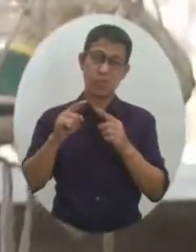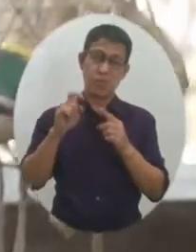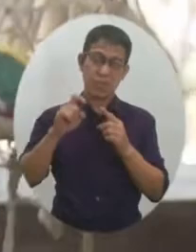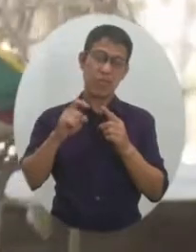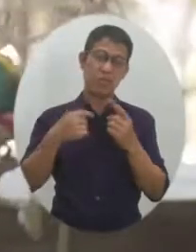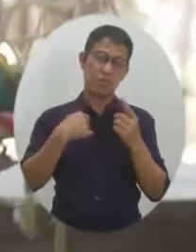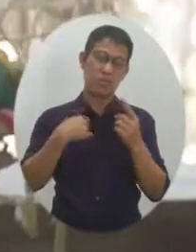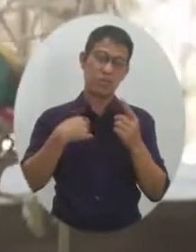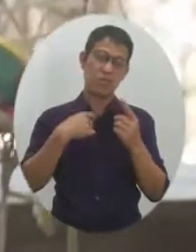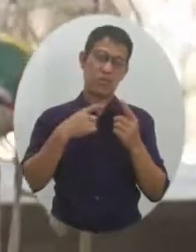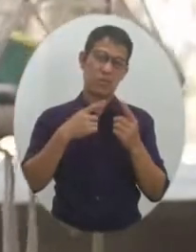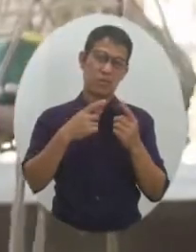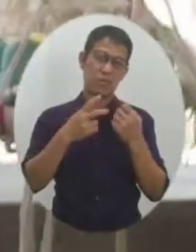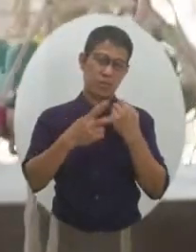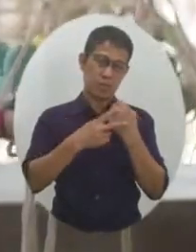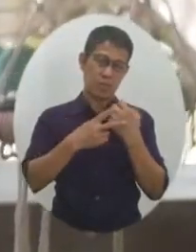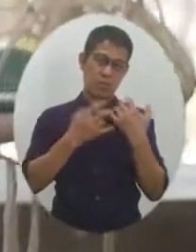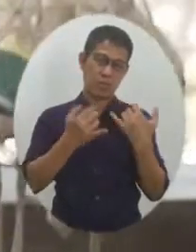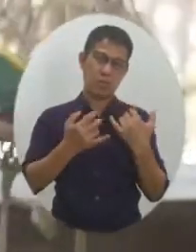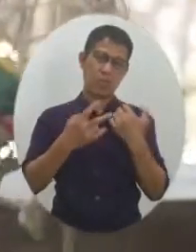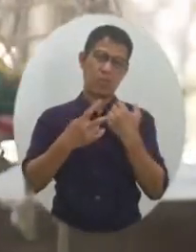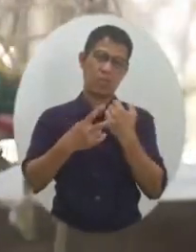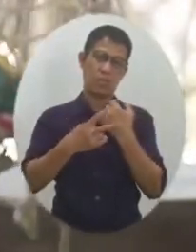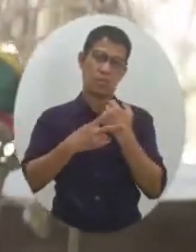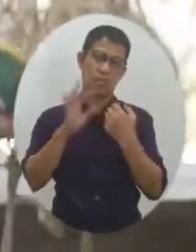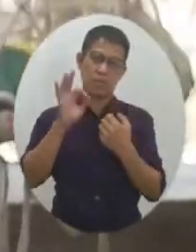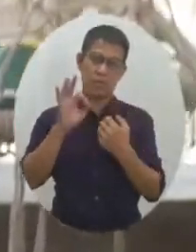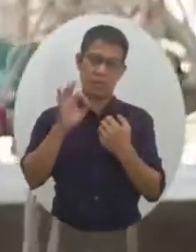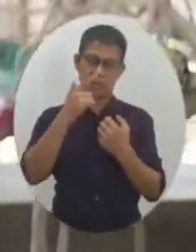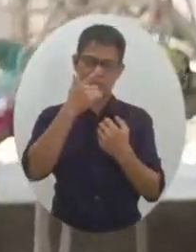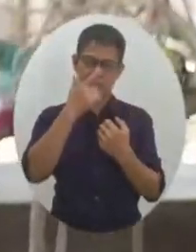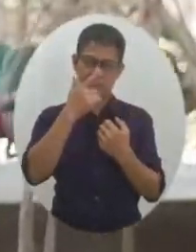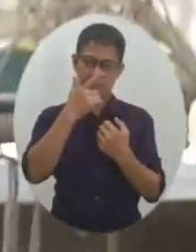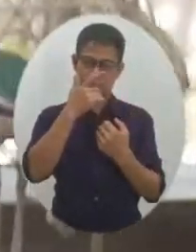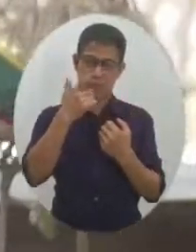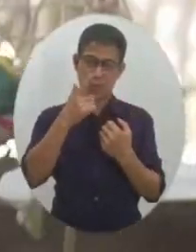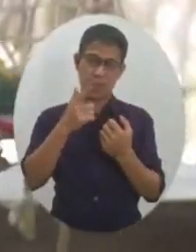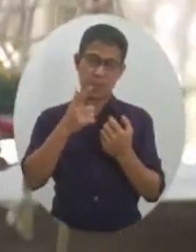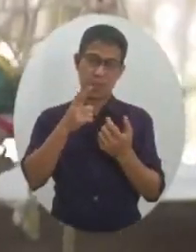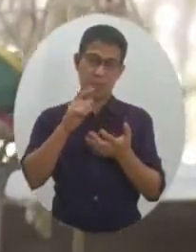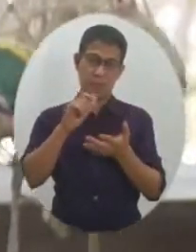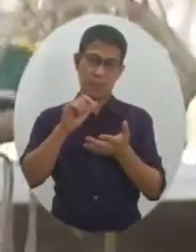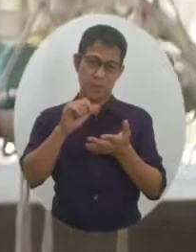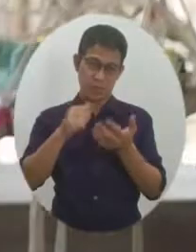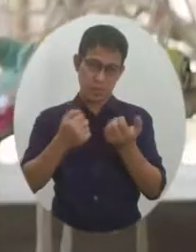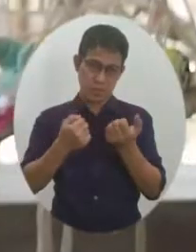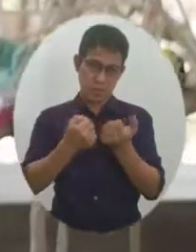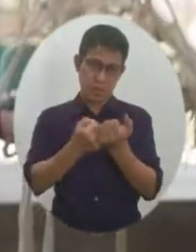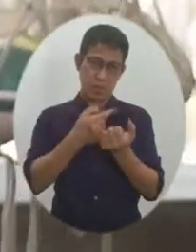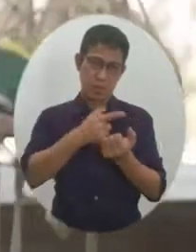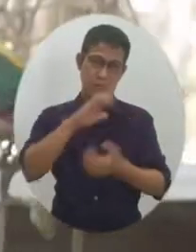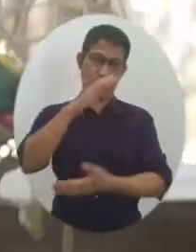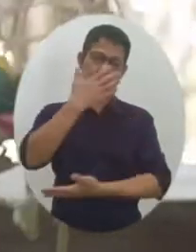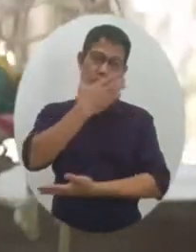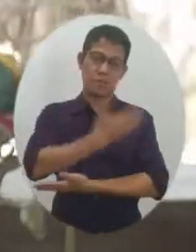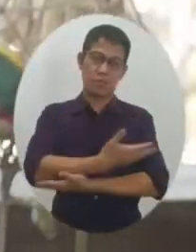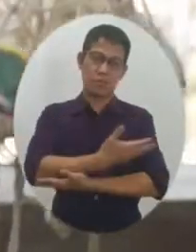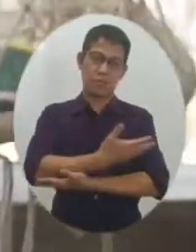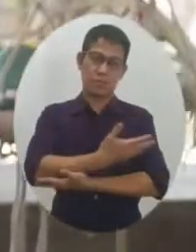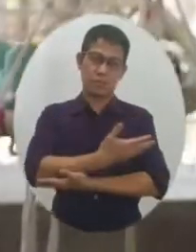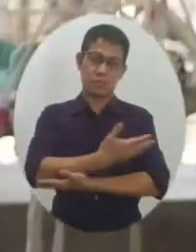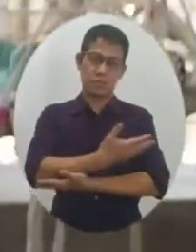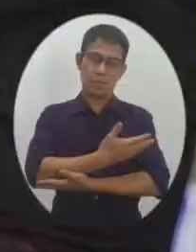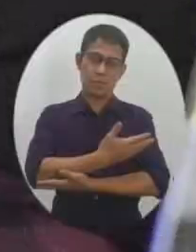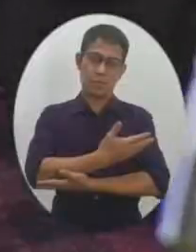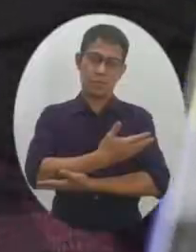natin masasabi na wala ka pa rin gagastusin eh. Di yun po, kahit pa paano, nagtatabi pa rin po kami ng pang ano sa kanya